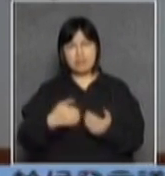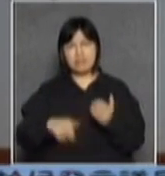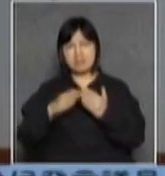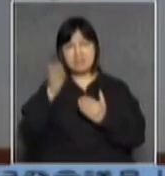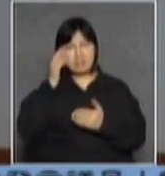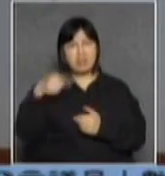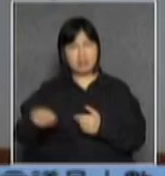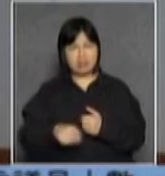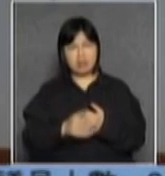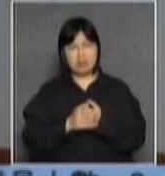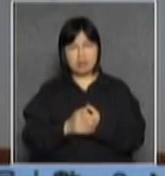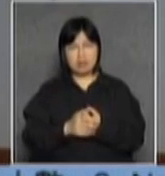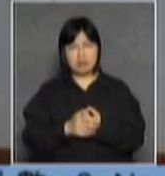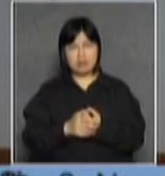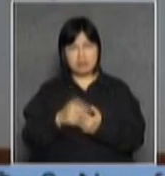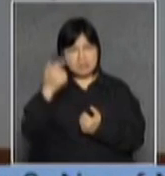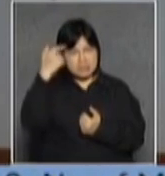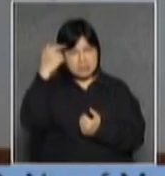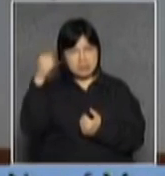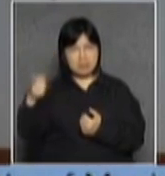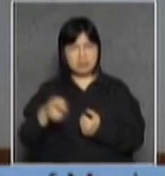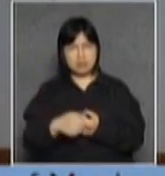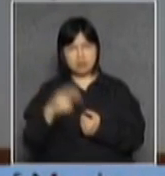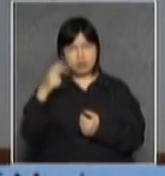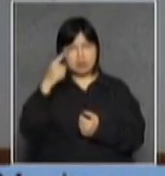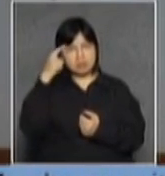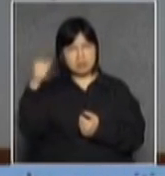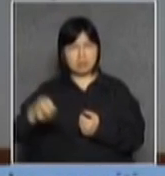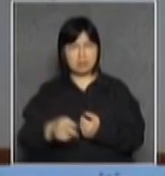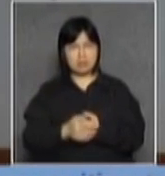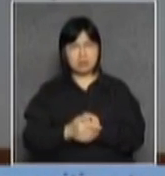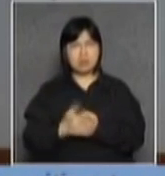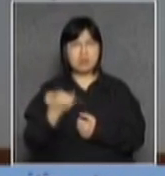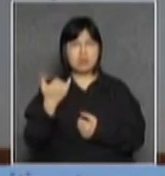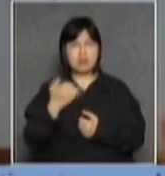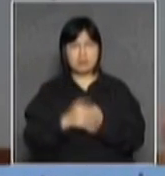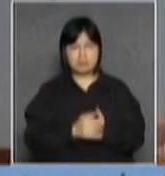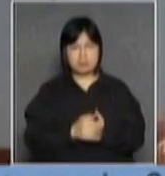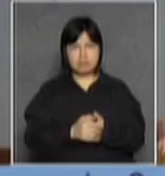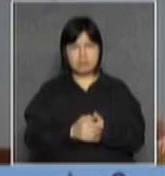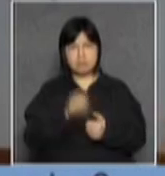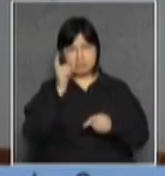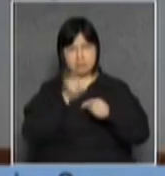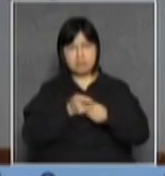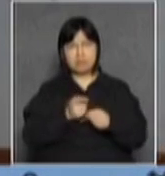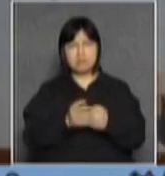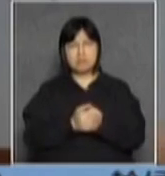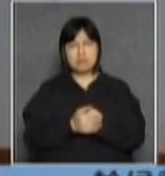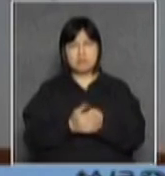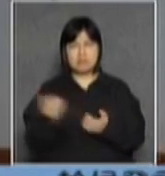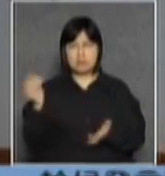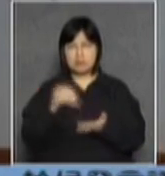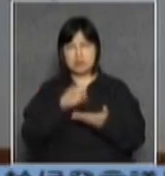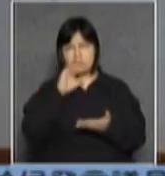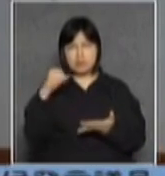佢。智力嚟㗎，係常識嚟㗎，係咪？咁而家果然就係，而家佢到今日都講唔